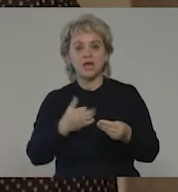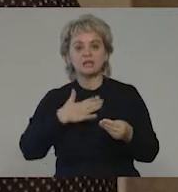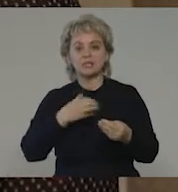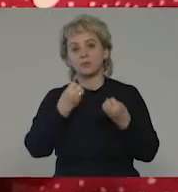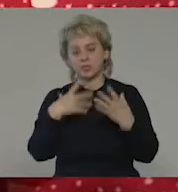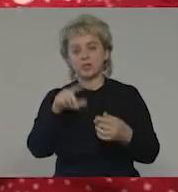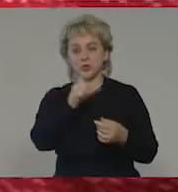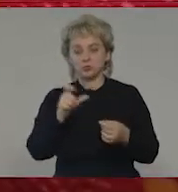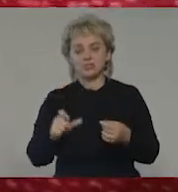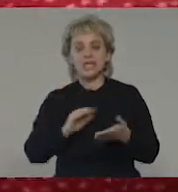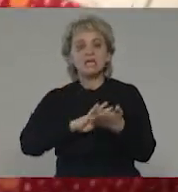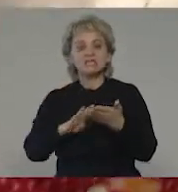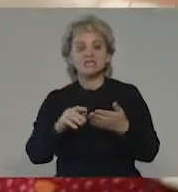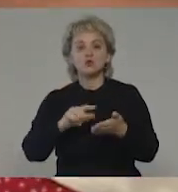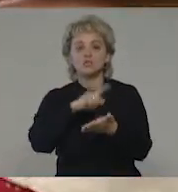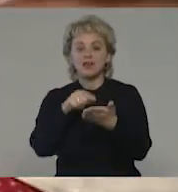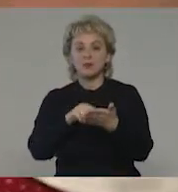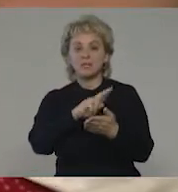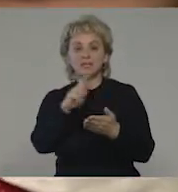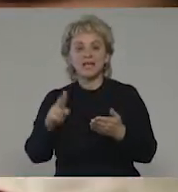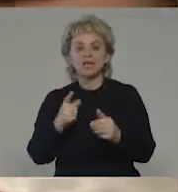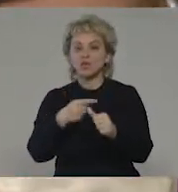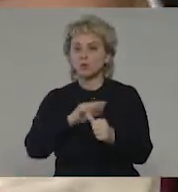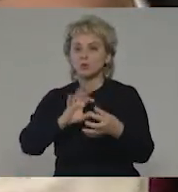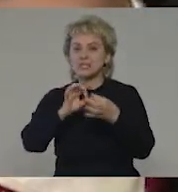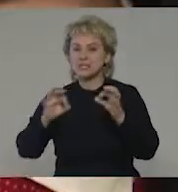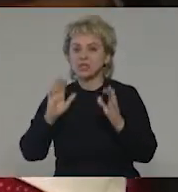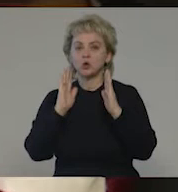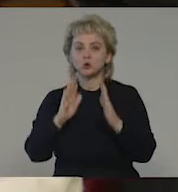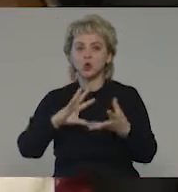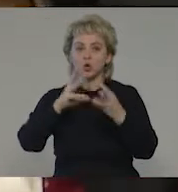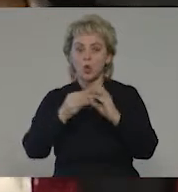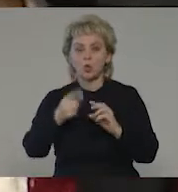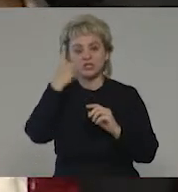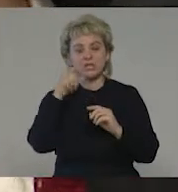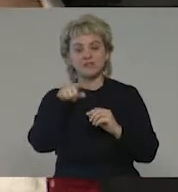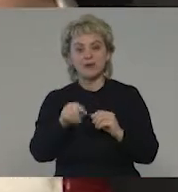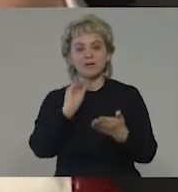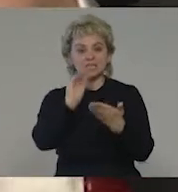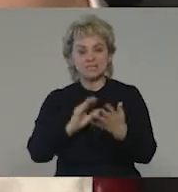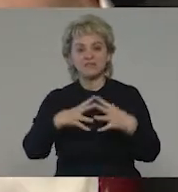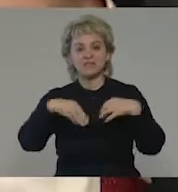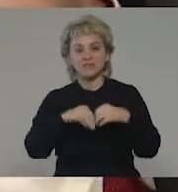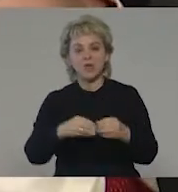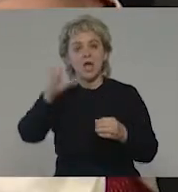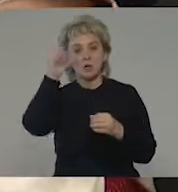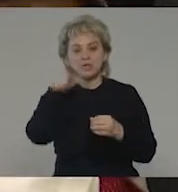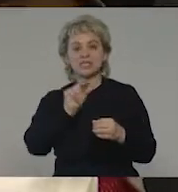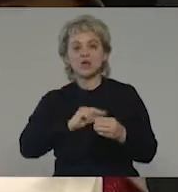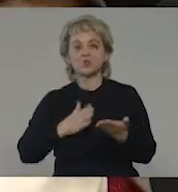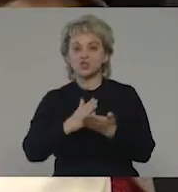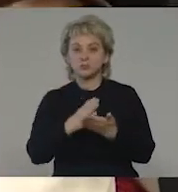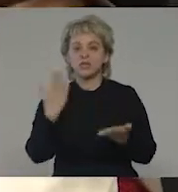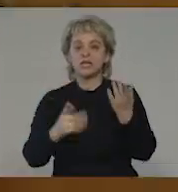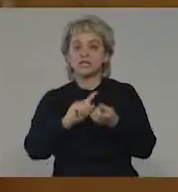простых ростовчанах. 90 вопросов и никаких имен и деталей, только общая информация о составе семьи, образовании, рабочем стаже